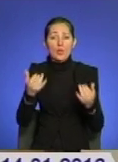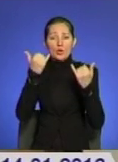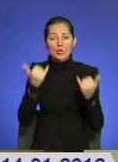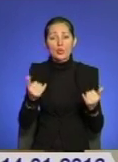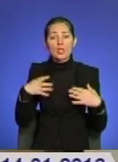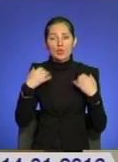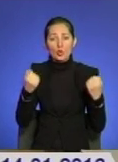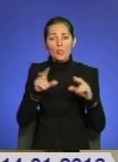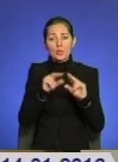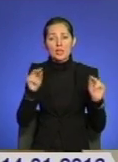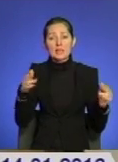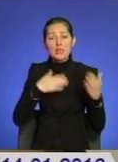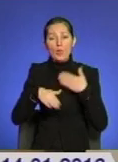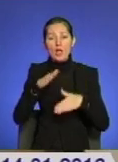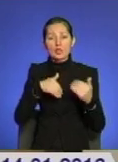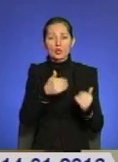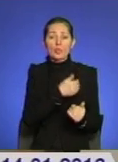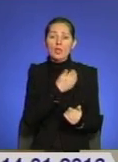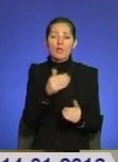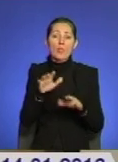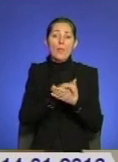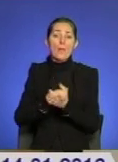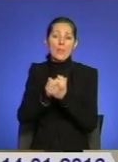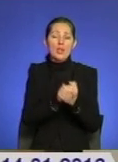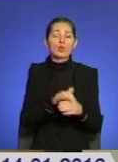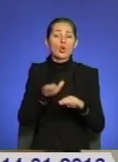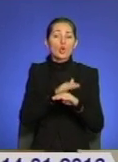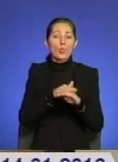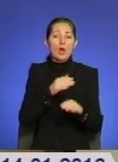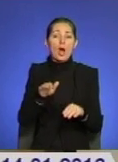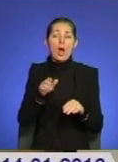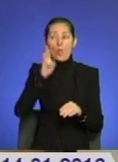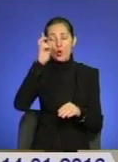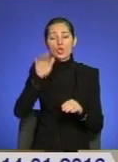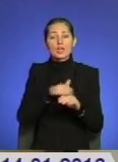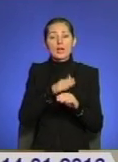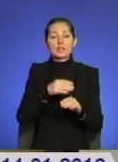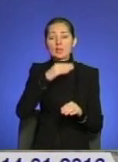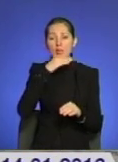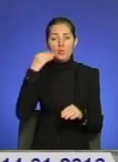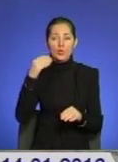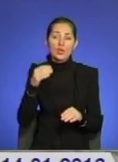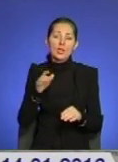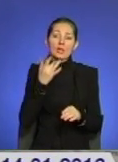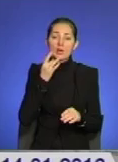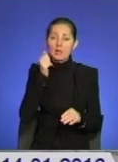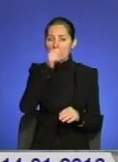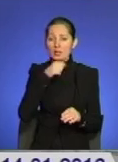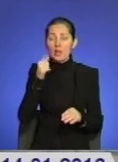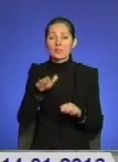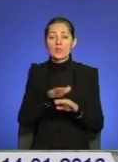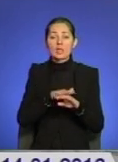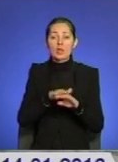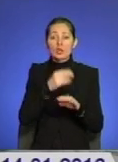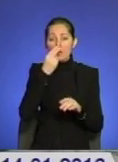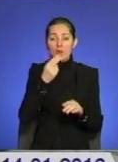щастям, радістю. Бажаємо вам миру, добра, Божої ласки на многі і благі літа. З народними прикметами, якщо